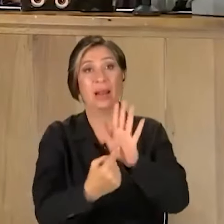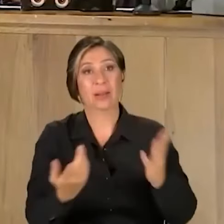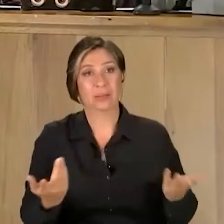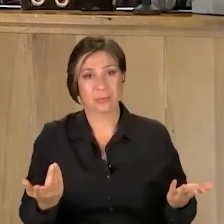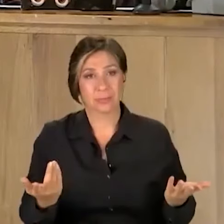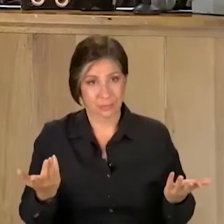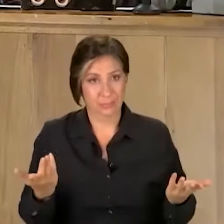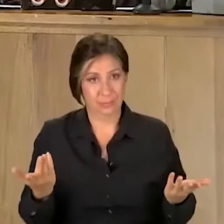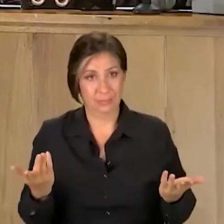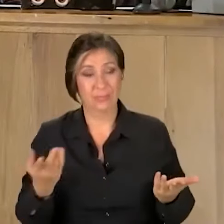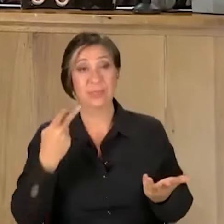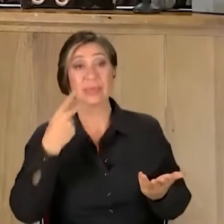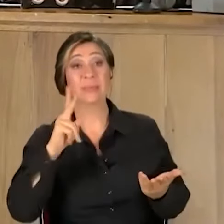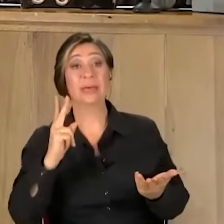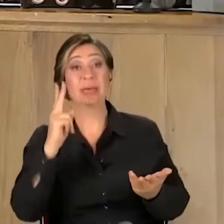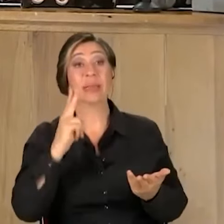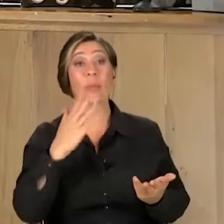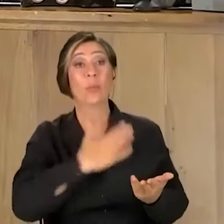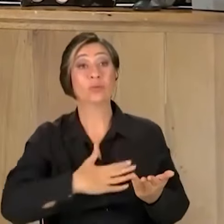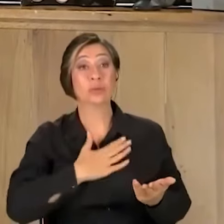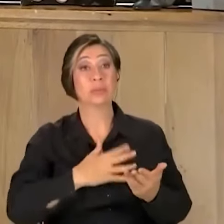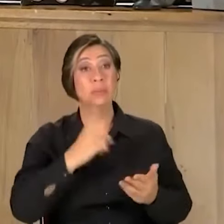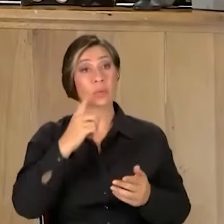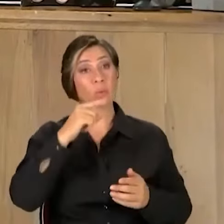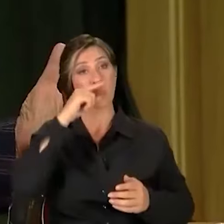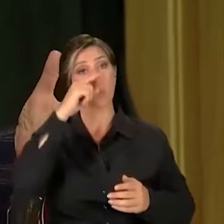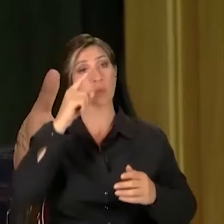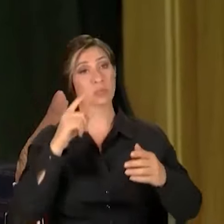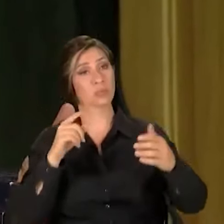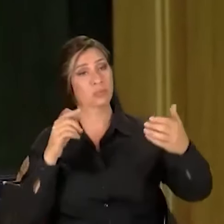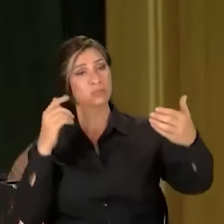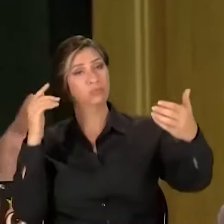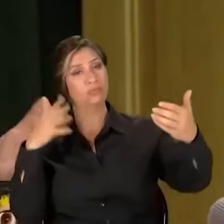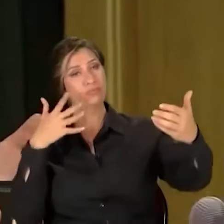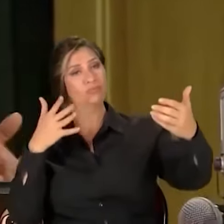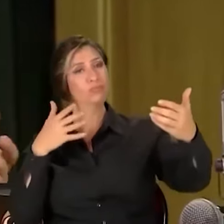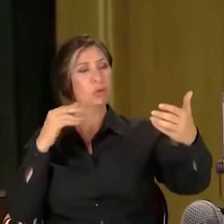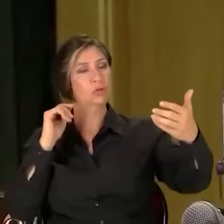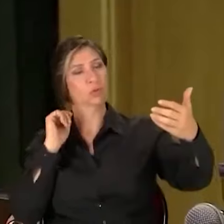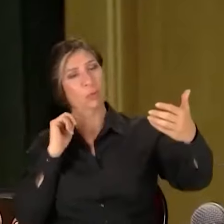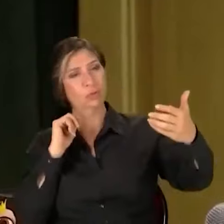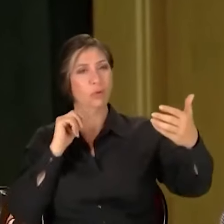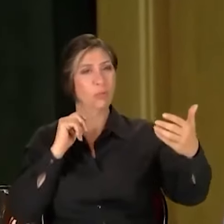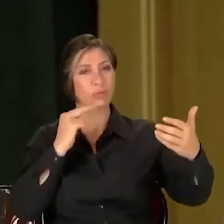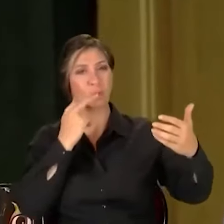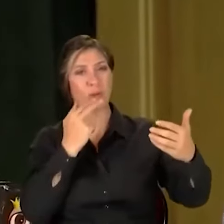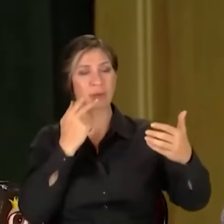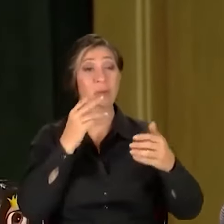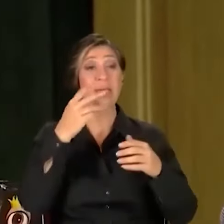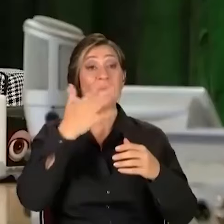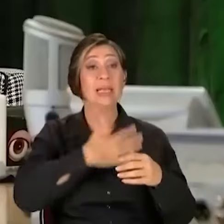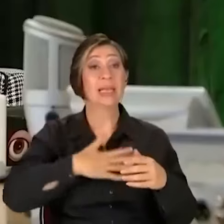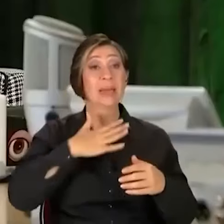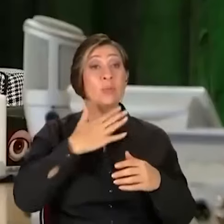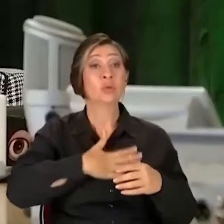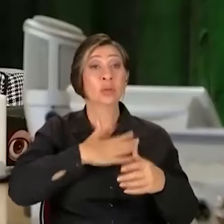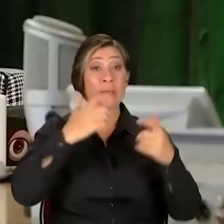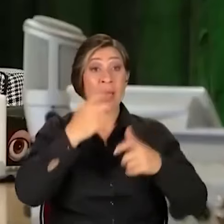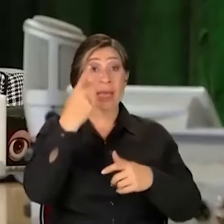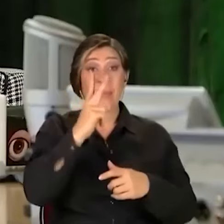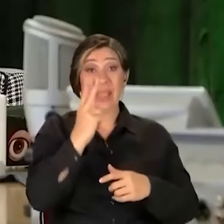Ha? Evet. 2007'de Bursa'da bir konser. Çok cool bir de, yani çok cool böyle bir, yani bir komiklik, bir acayip. Evet, 2007'de yani. Bursa'da bir